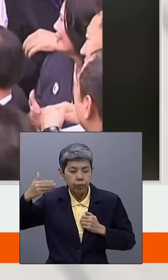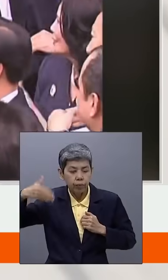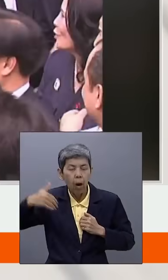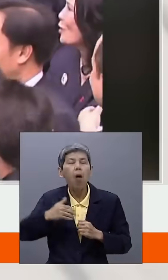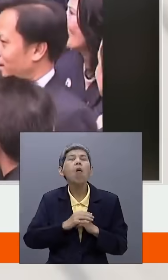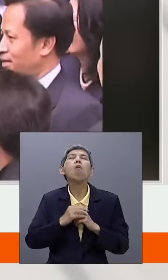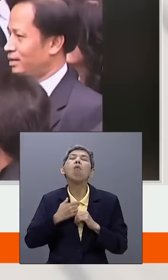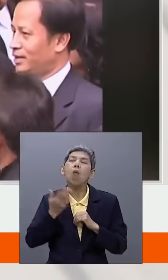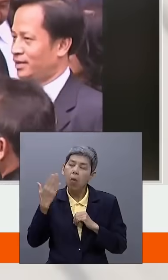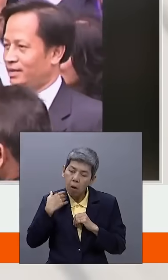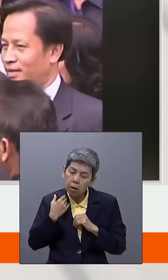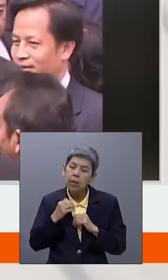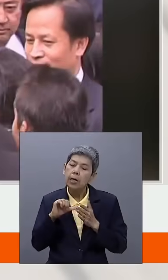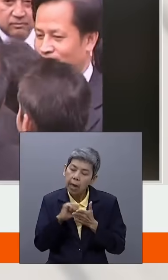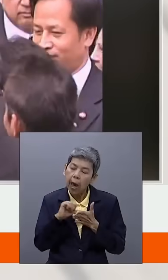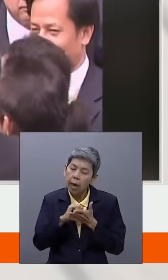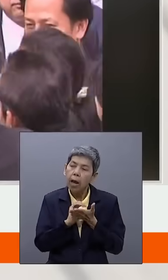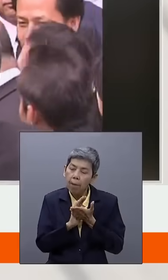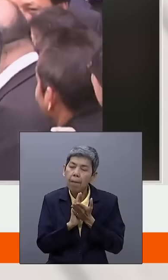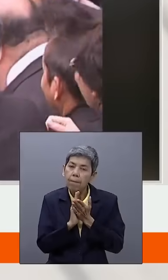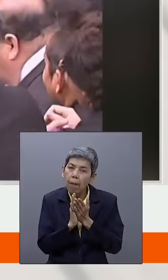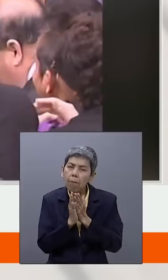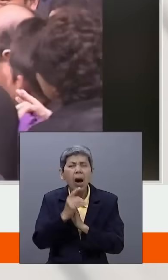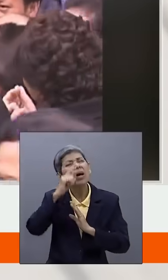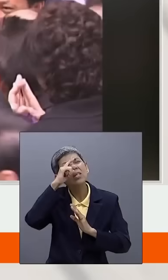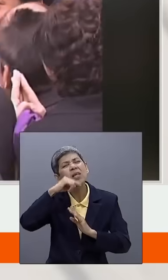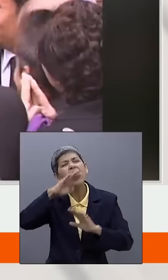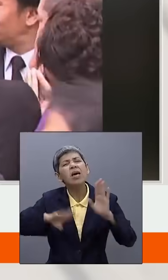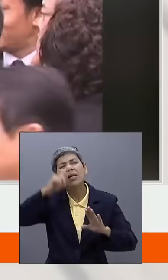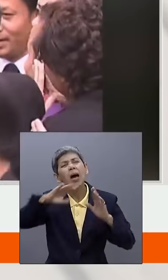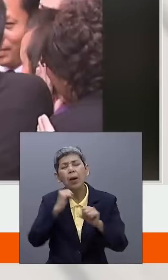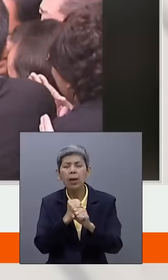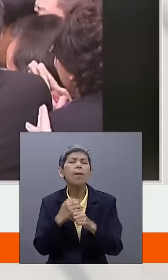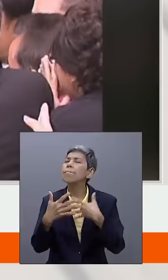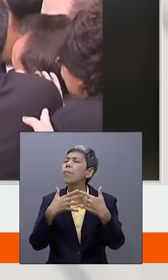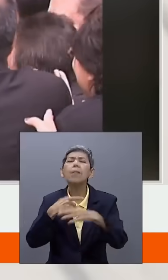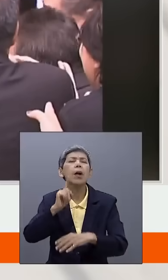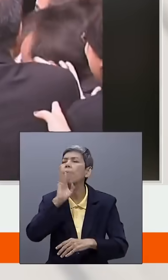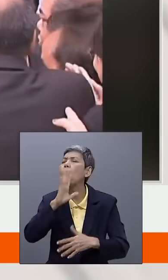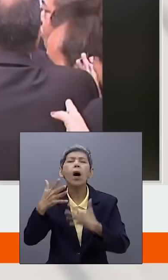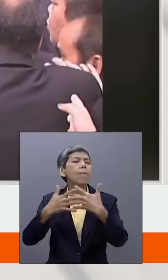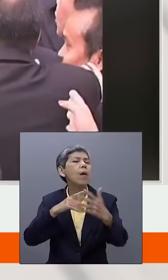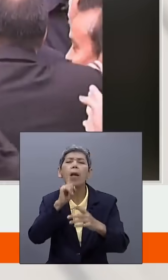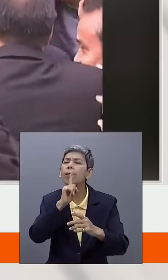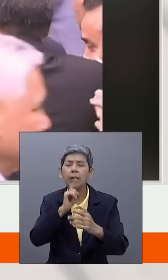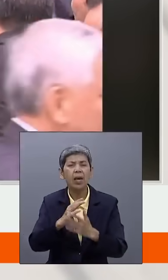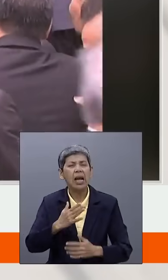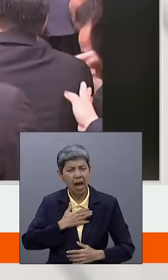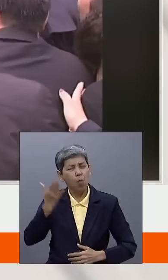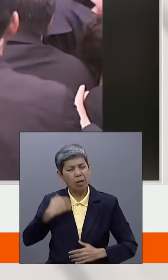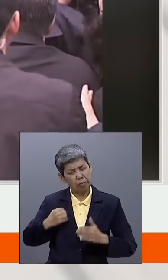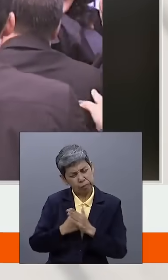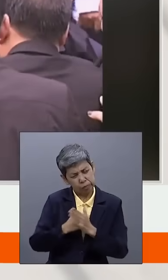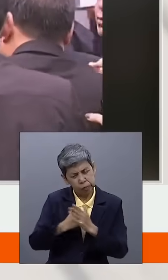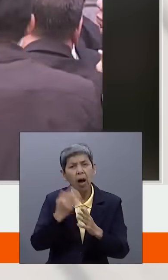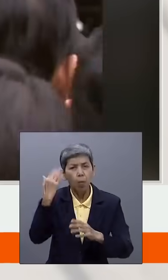นกันเนี่ยผมว่ามันก็ไปได้นะครับคนไทยจริงๆเป็นคนที่ให้อภัยคนง่ายนะครับนะฮะผมอยู่ในสนามความขัดแย้งกับน